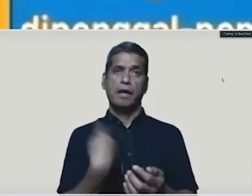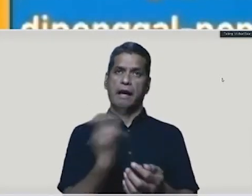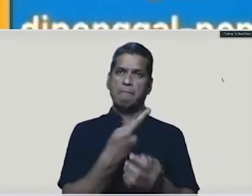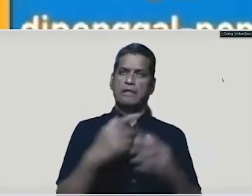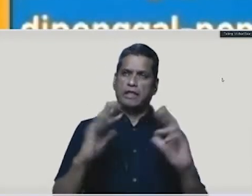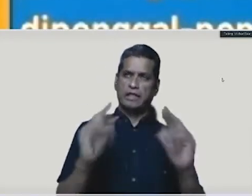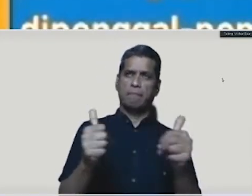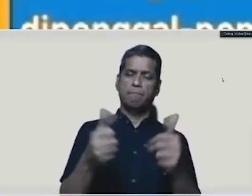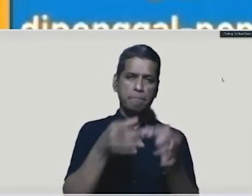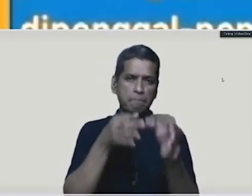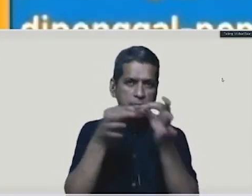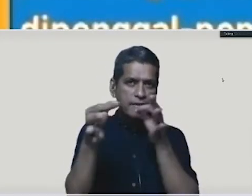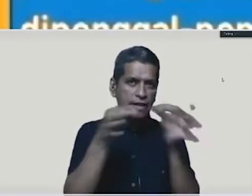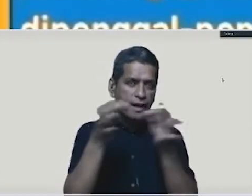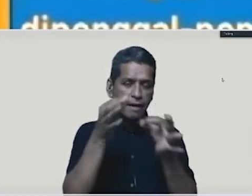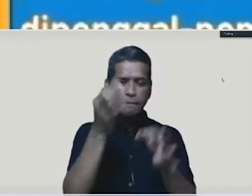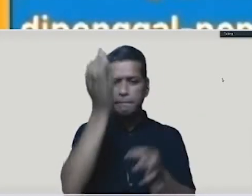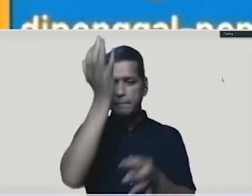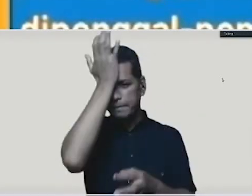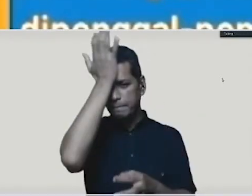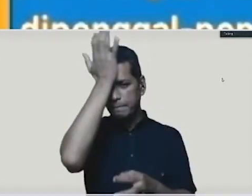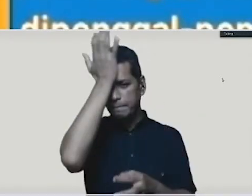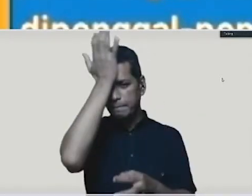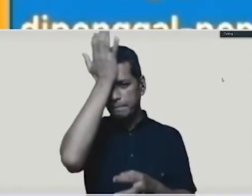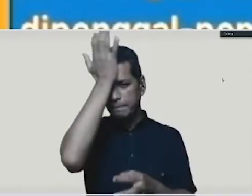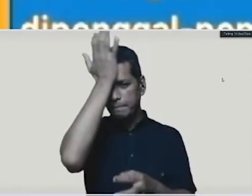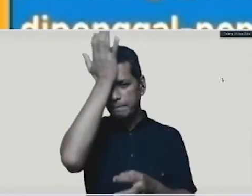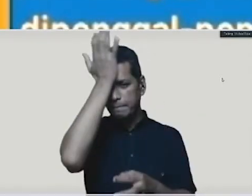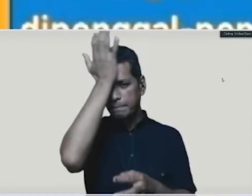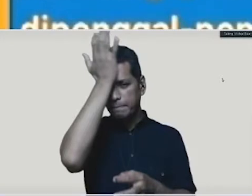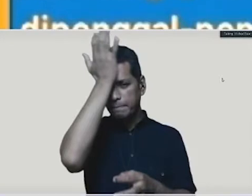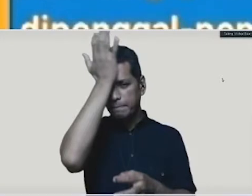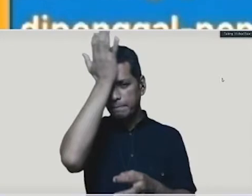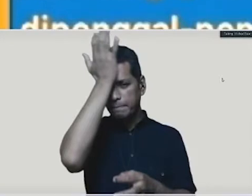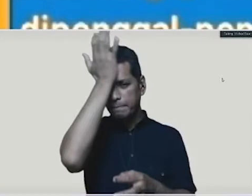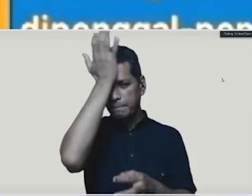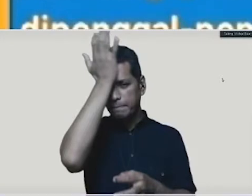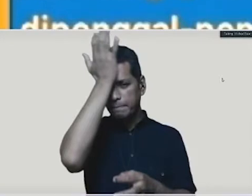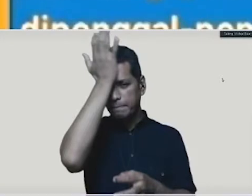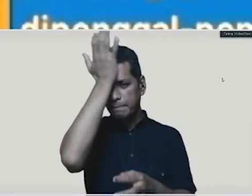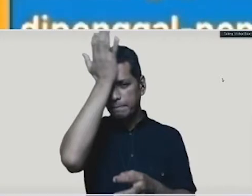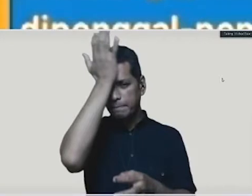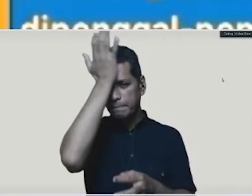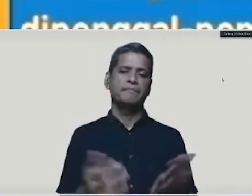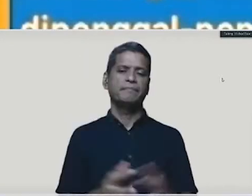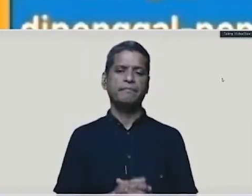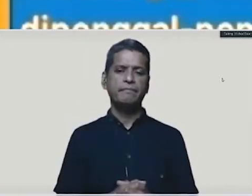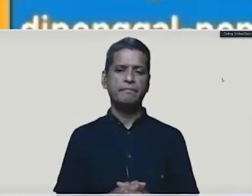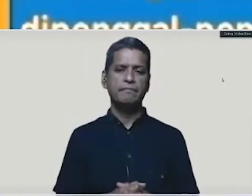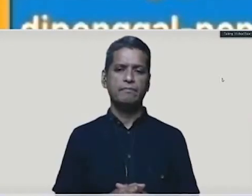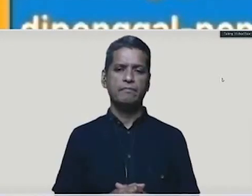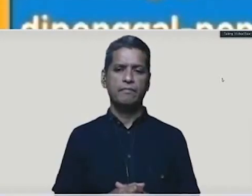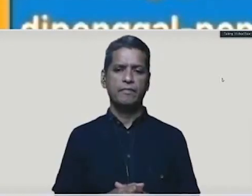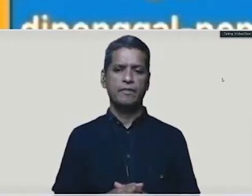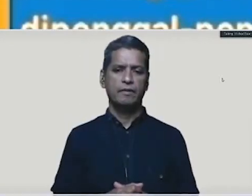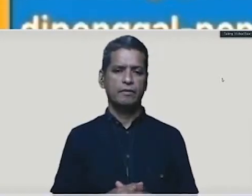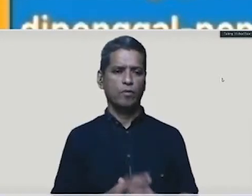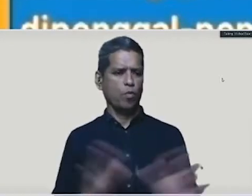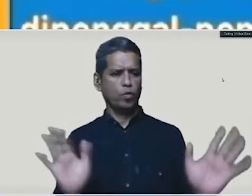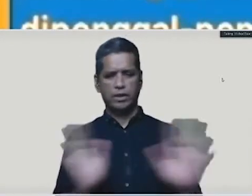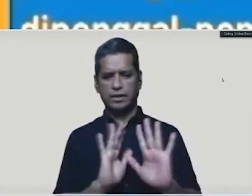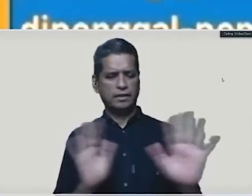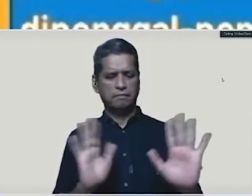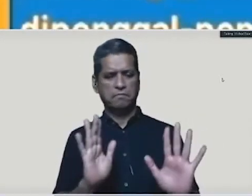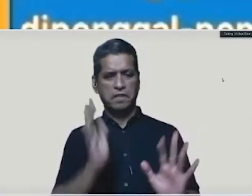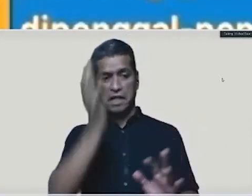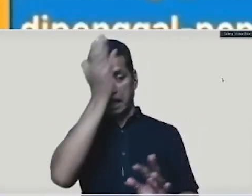Apa mimpi Raja tapi menarik wajah bilang no tidak saya